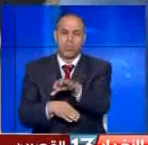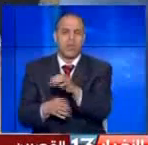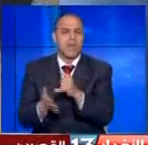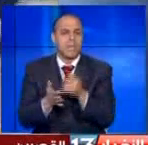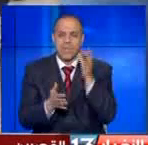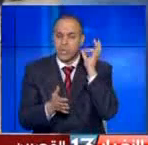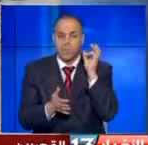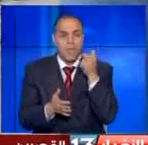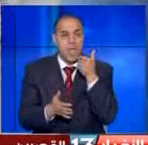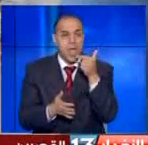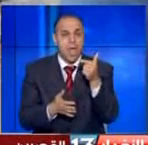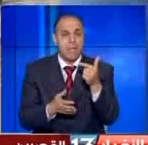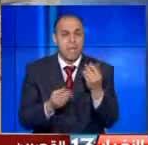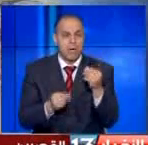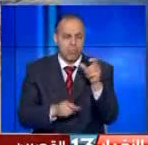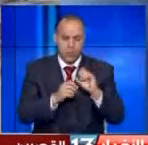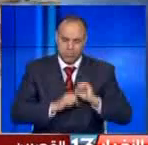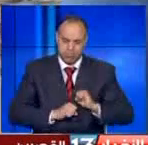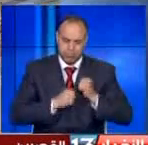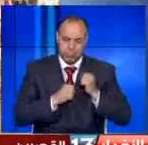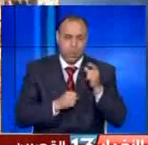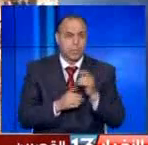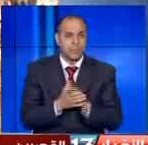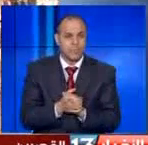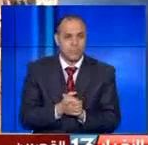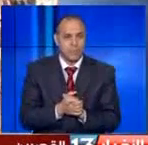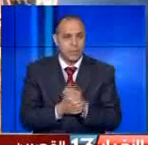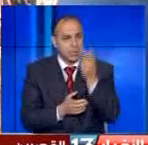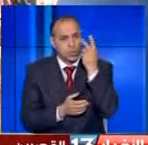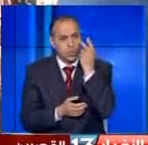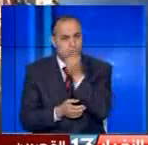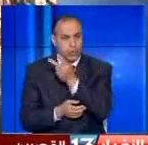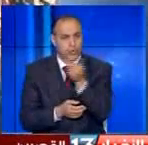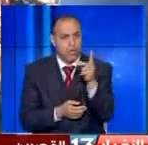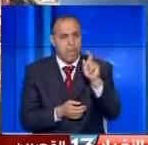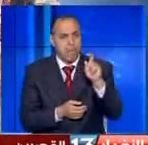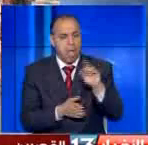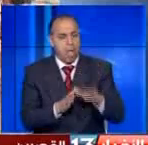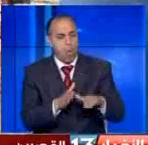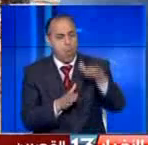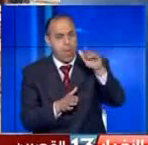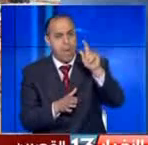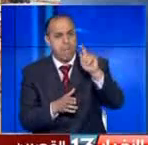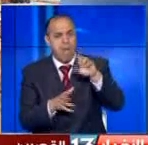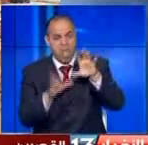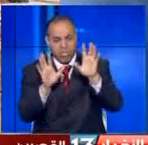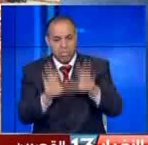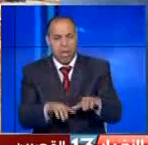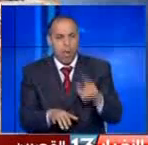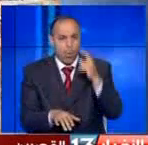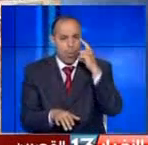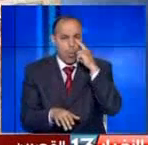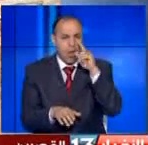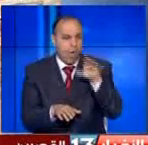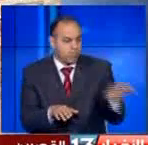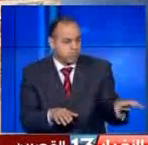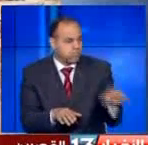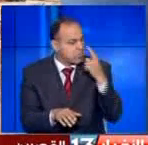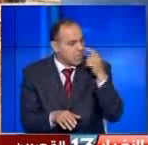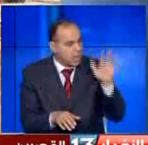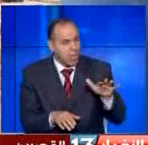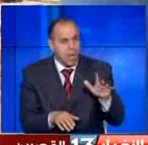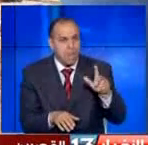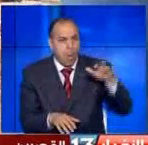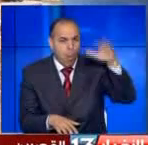ما أثار تذمر المواطنين. الروقرات مبيه بالماء، اشترى الديار من هنا وكلها باش تطيح، كل اشترى الديار هذه وكلها باش تطيح،